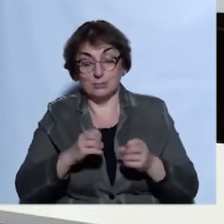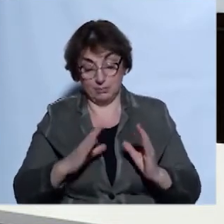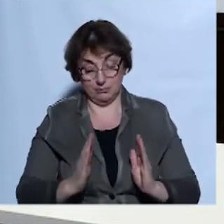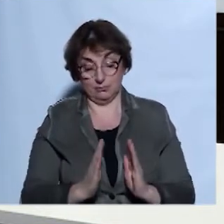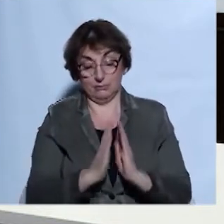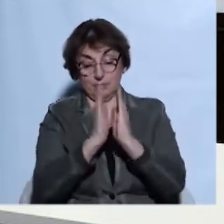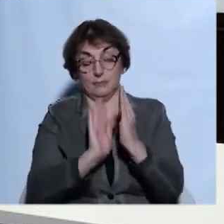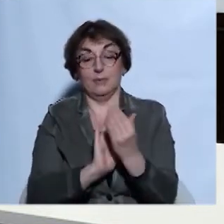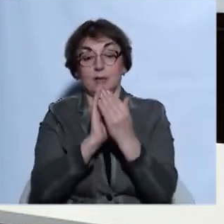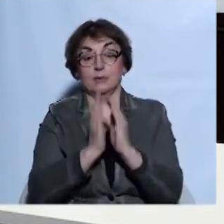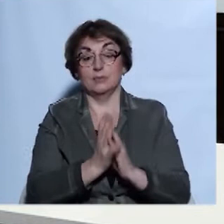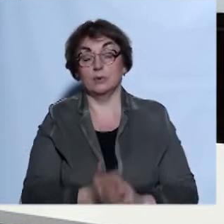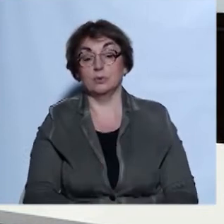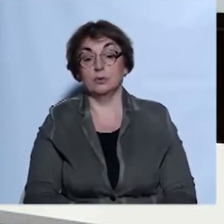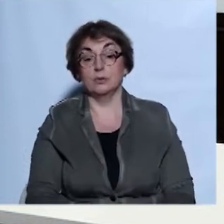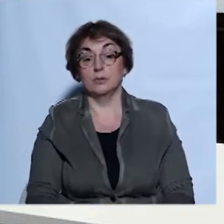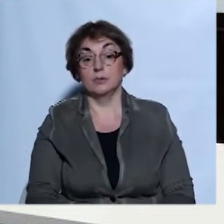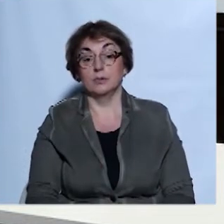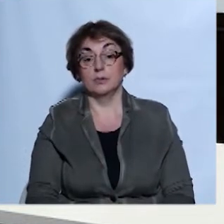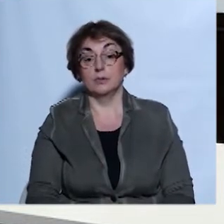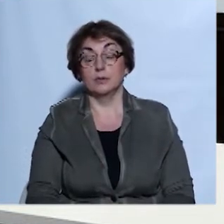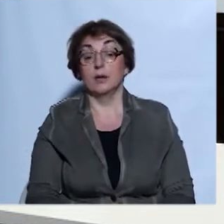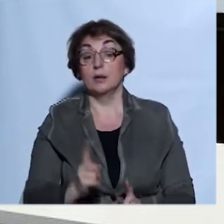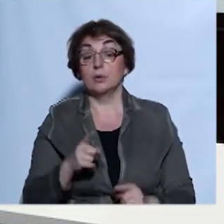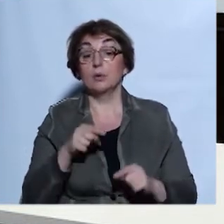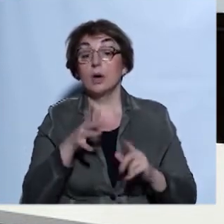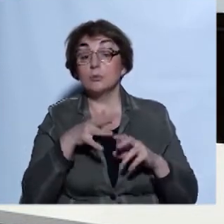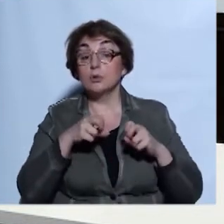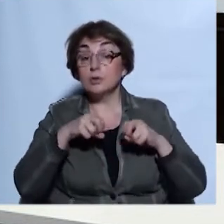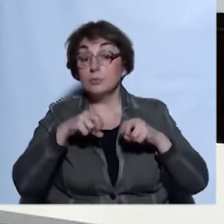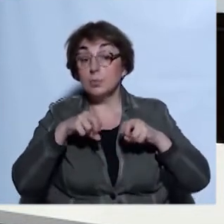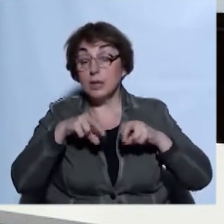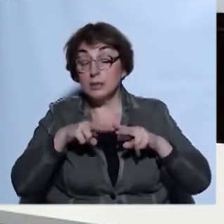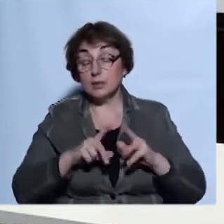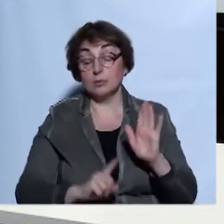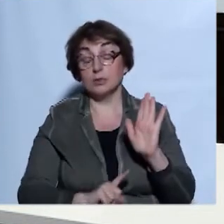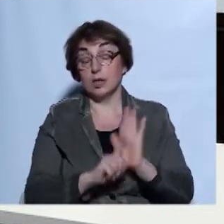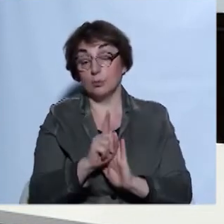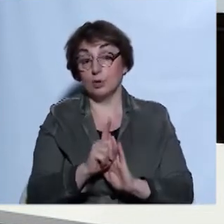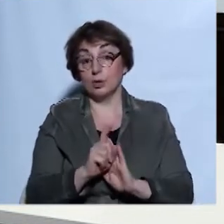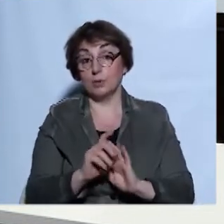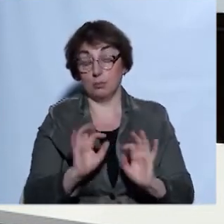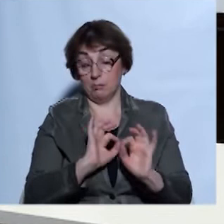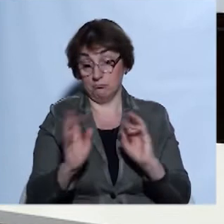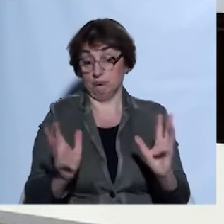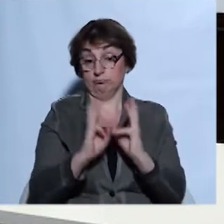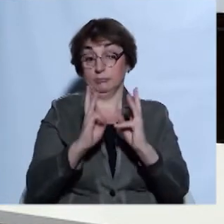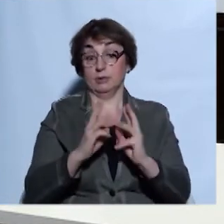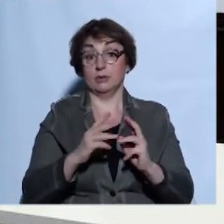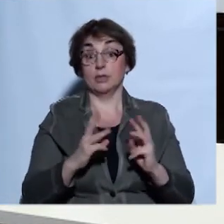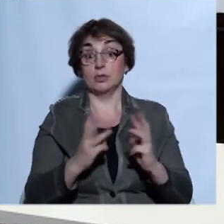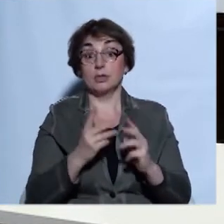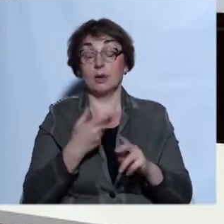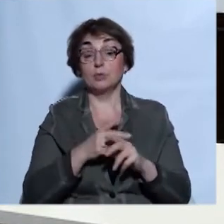Რადგან ამ დროს წარმოიქმნება ცეცხლი და ნაპერწკლები, აუცილებელია, რომ გავიკეთოთ სათვალეც და ვამატებთ მას